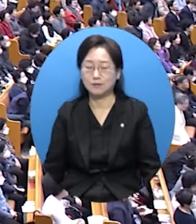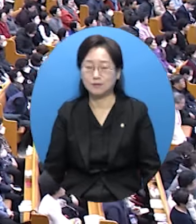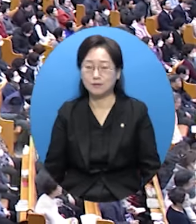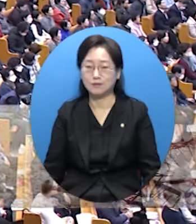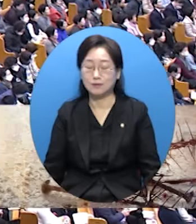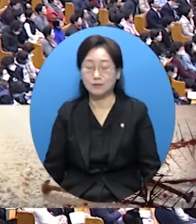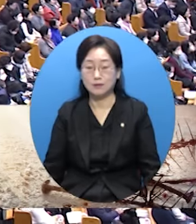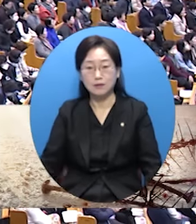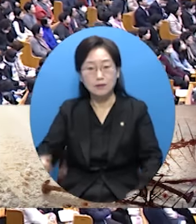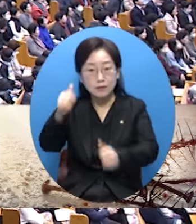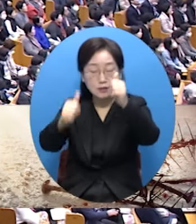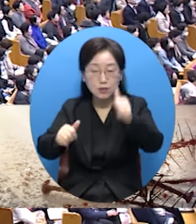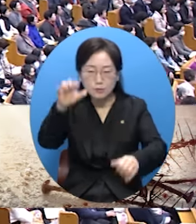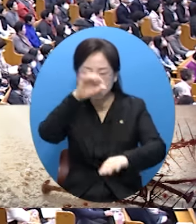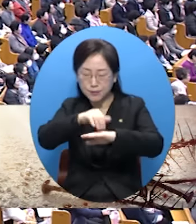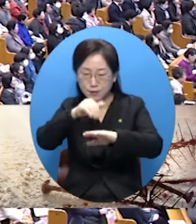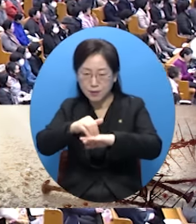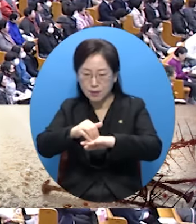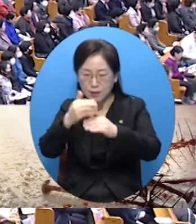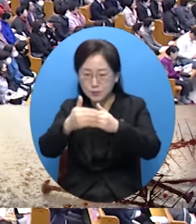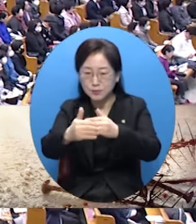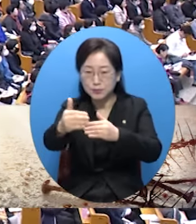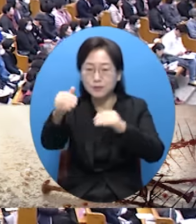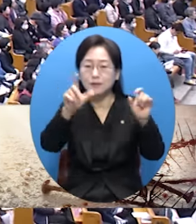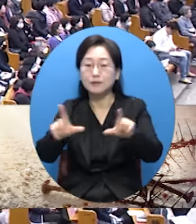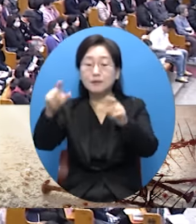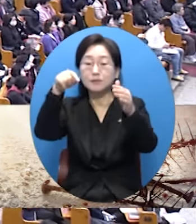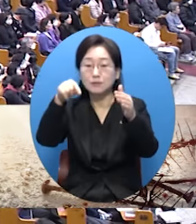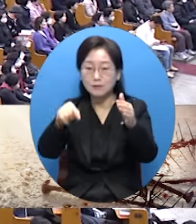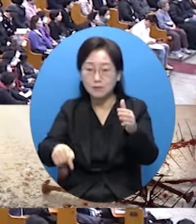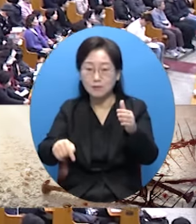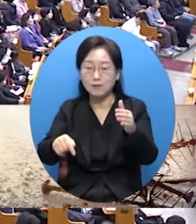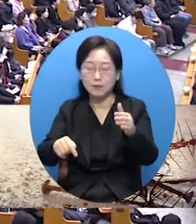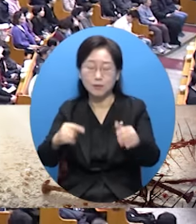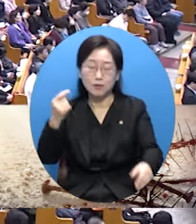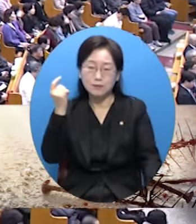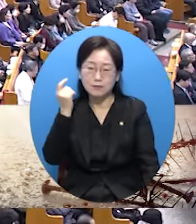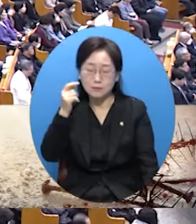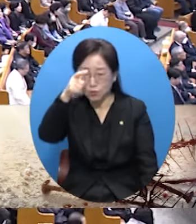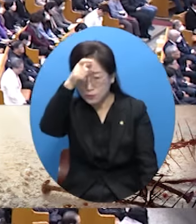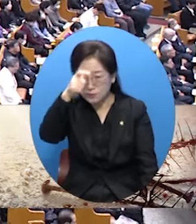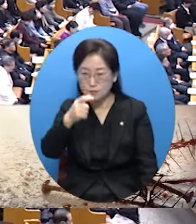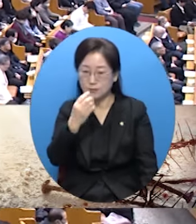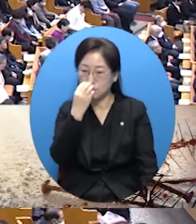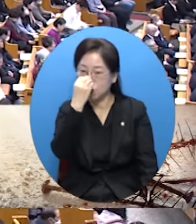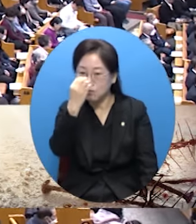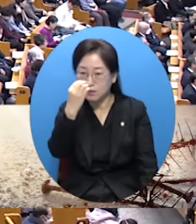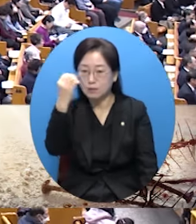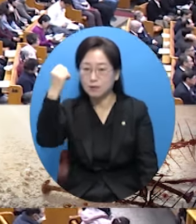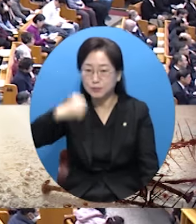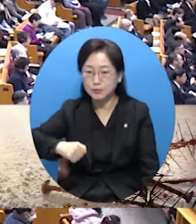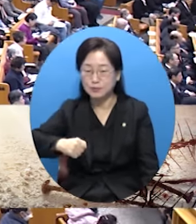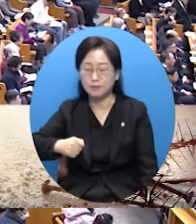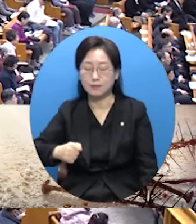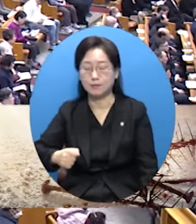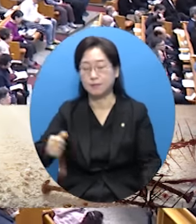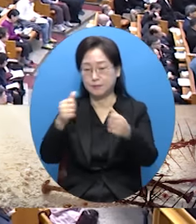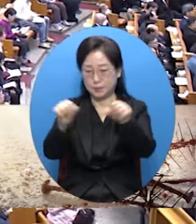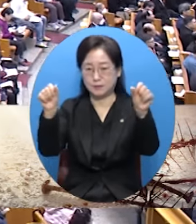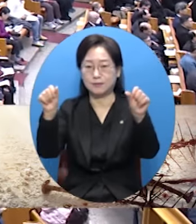이 같은 시험과 연단을 통해서 우리 삶 가운데 고집과 교만과 불정이 깨어지고